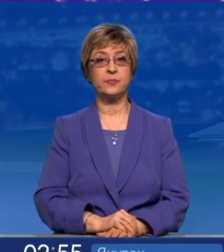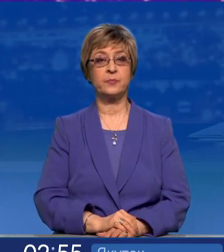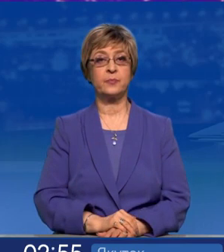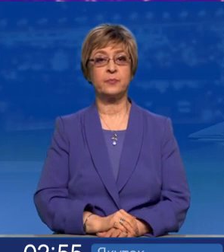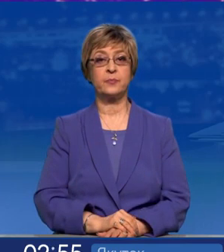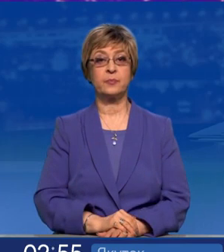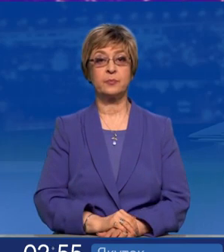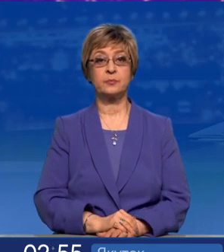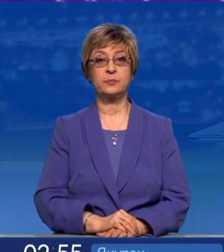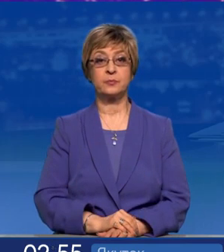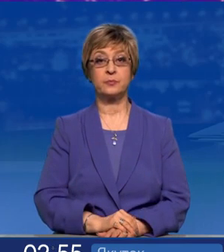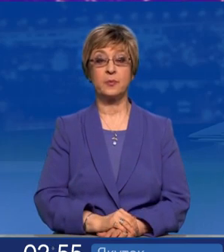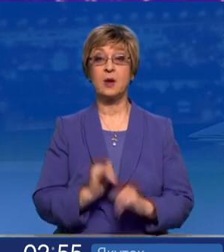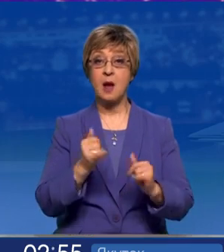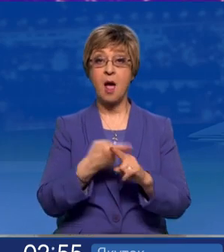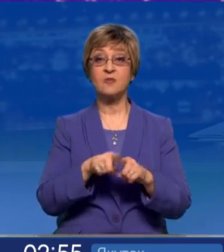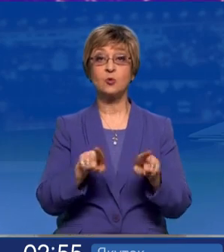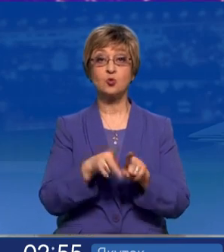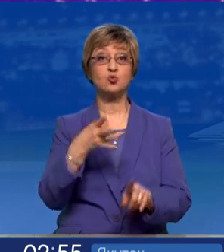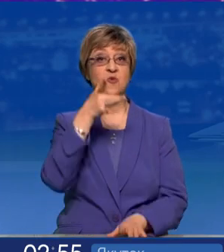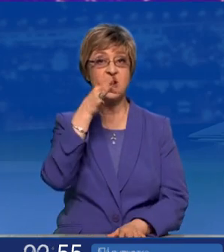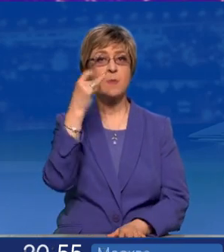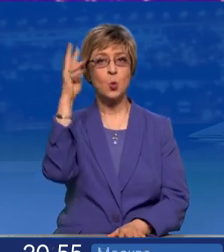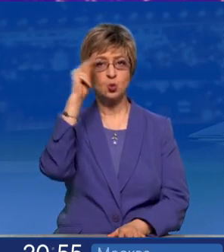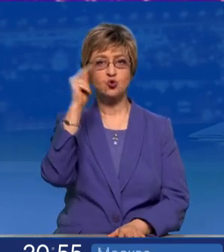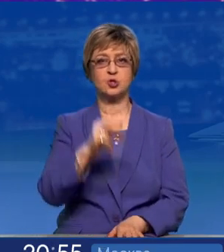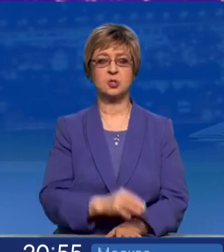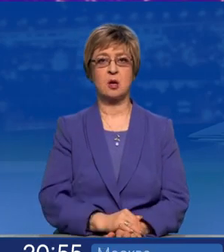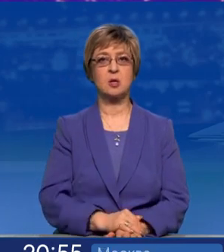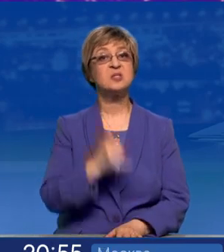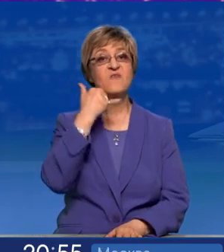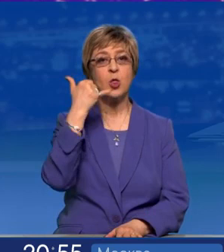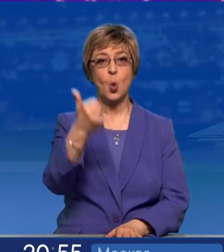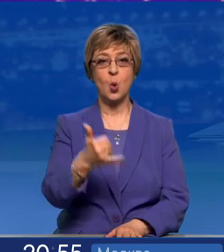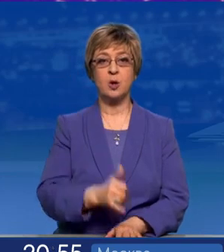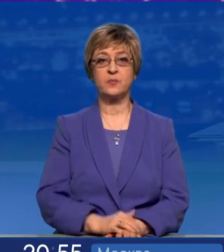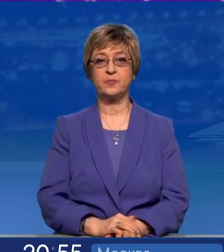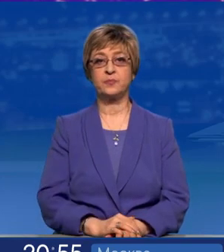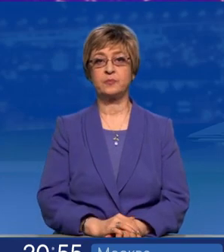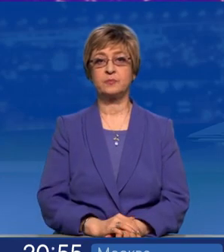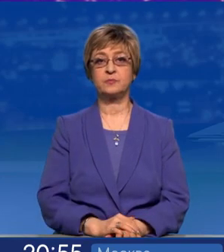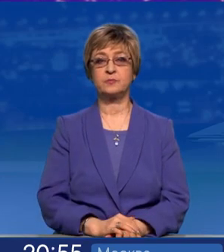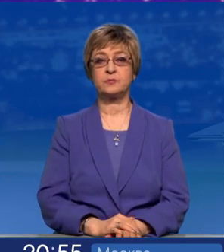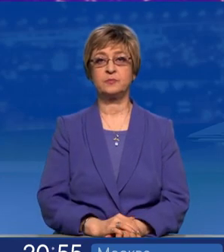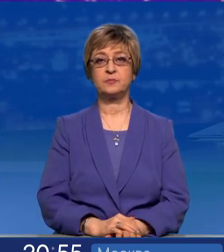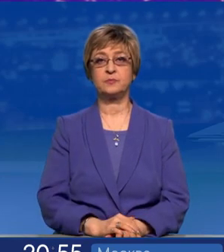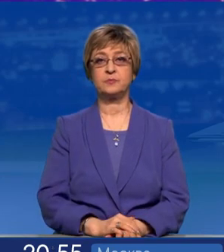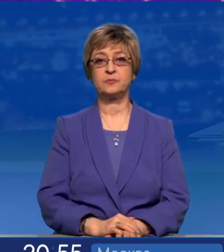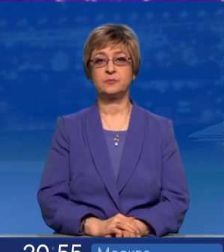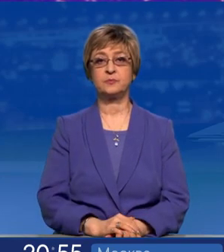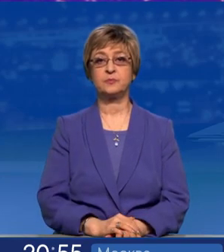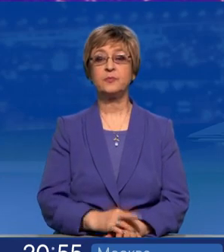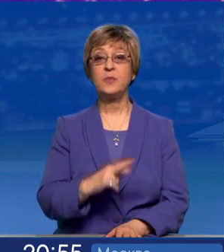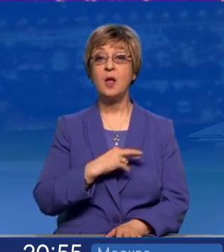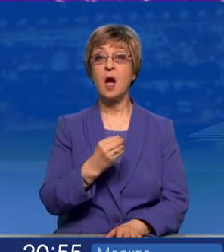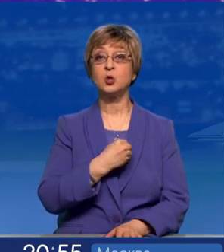то... Для этого тоже требуется время. Антонина из Рязани нам звонит. Здравствуйте, Антонина. Здравствуйте. Я хочу